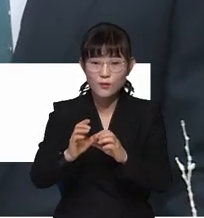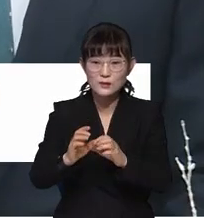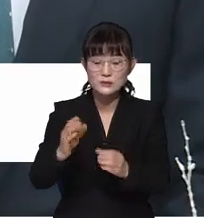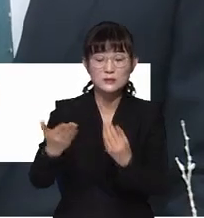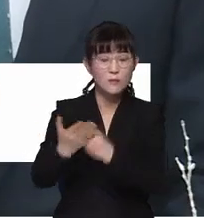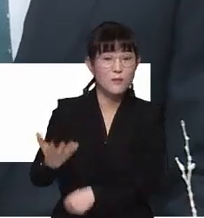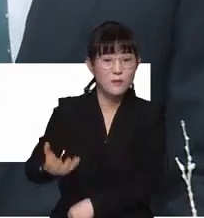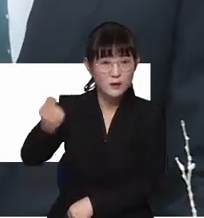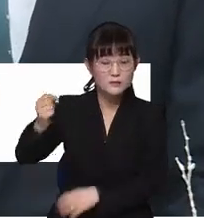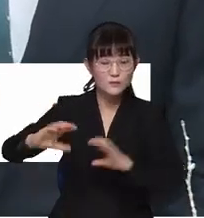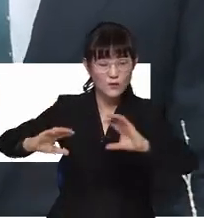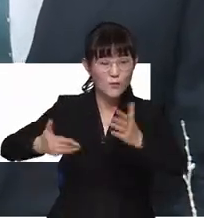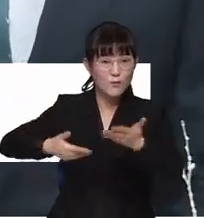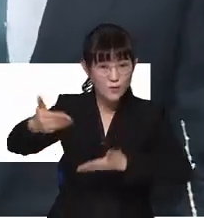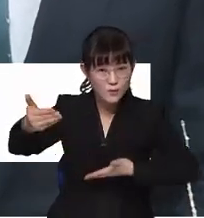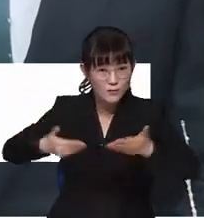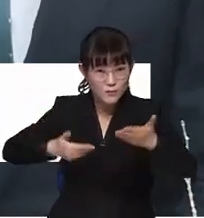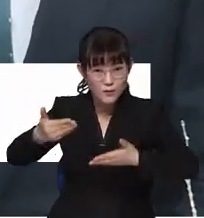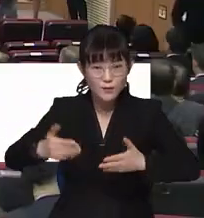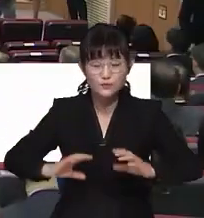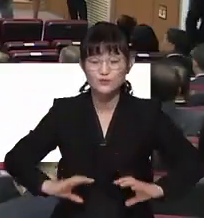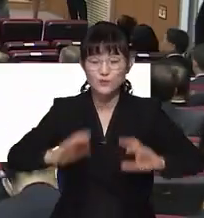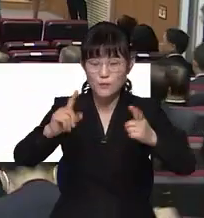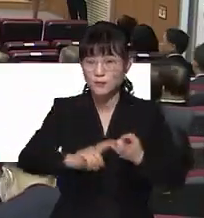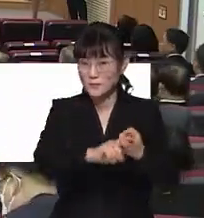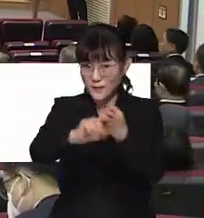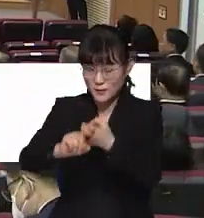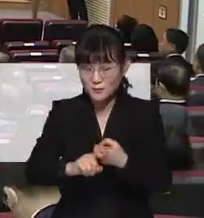국가들과 교류함으로써 글로벌 네트워크를 형성하고.